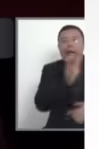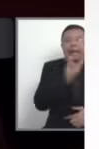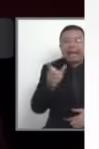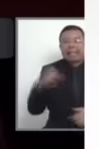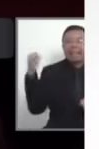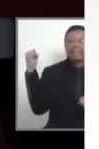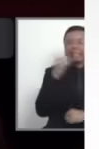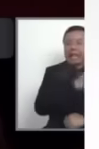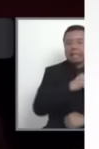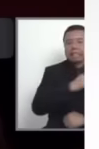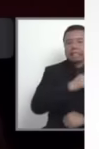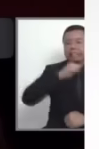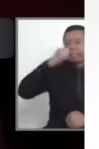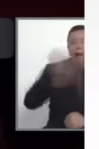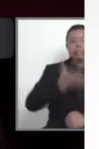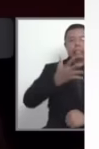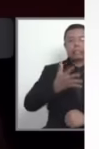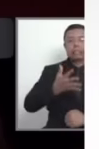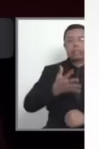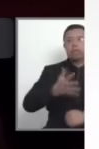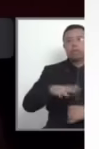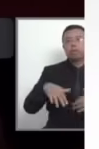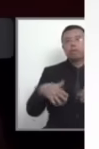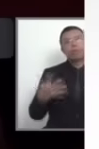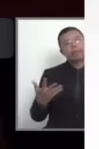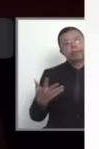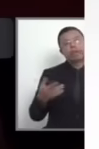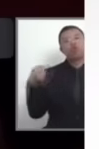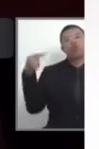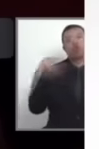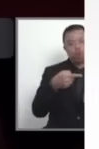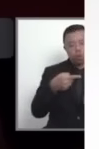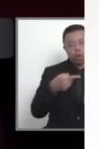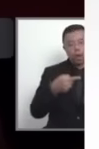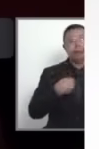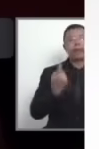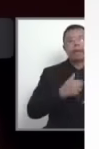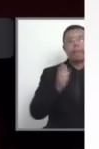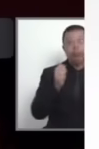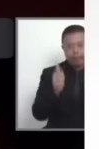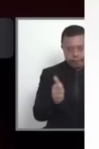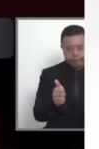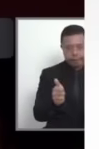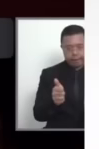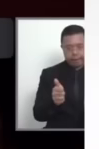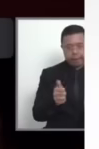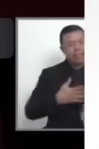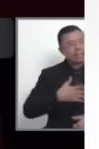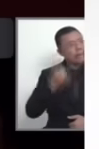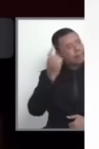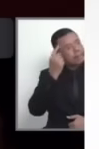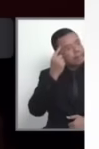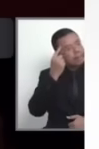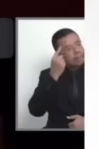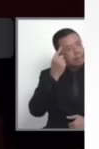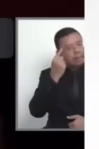maaf yang sebesar-besarnya. Ini menunjukkan ketulusan, kenegarawanan seorang Pak Prabowo Subianto.